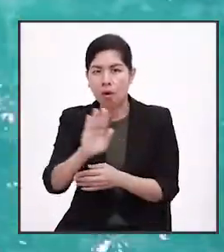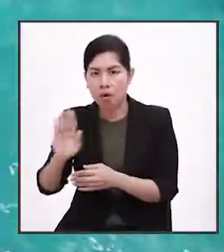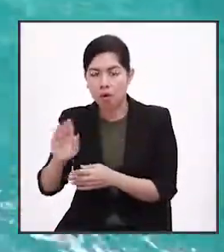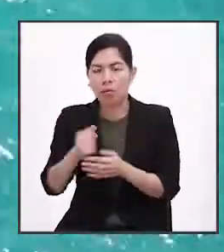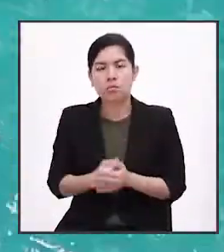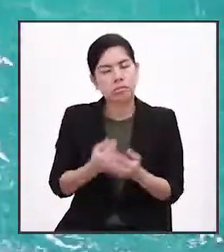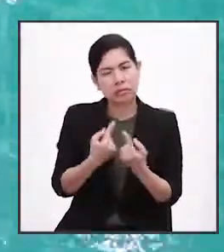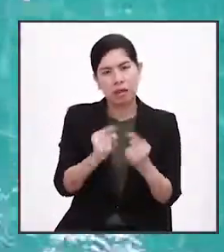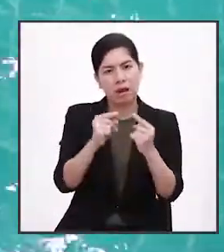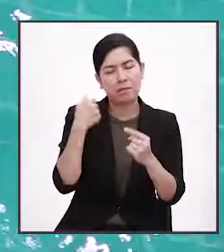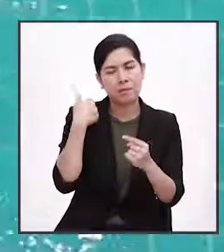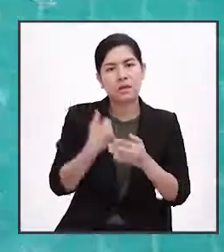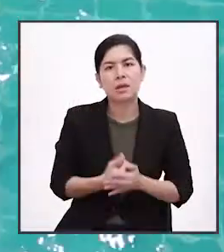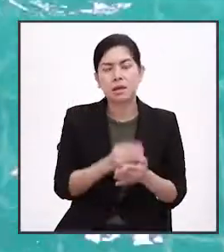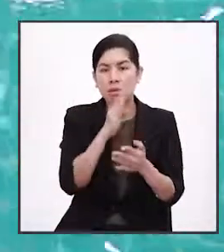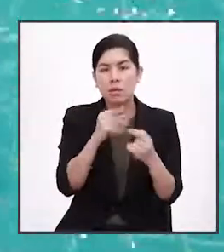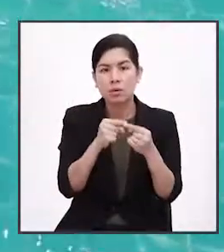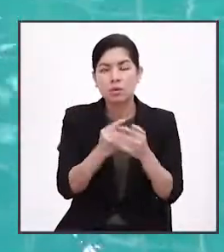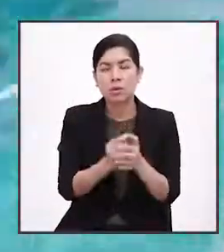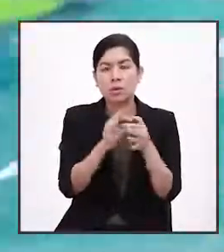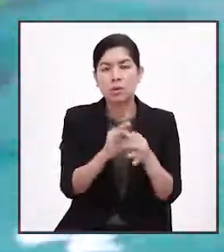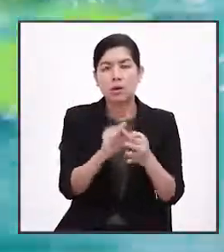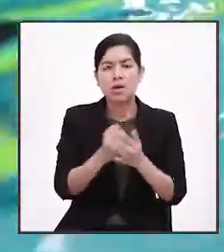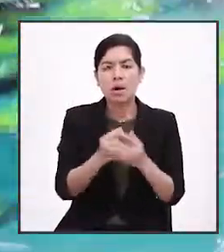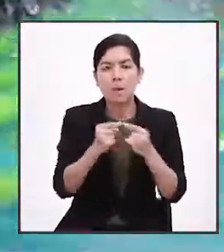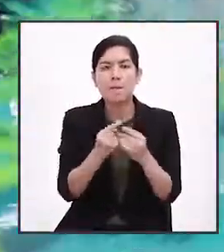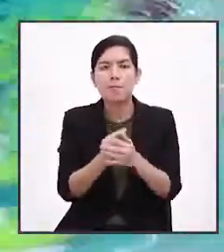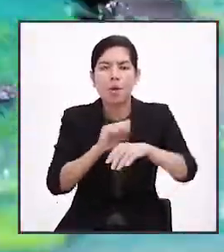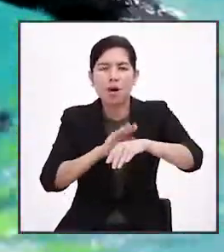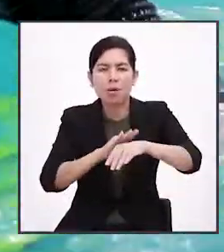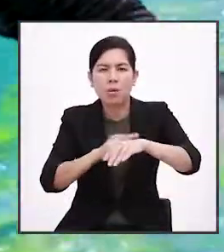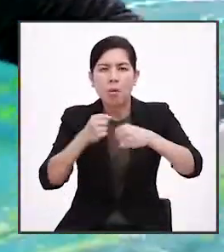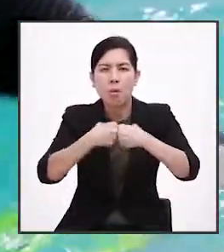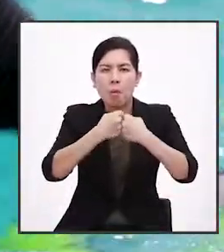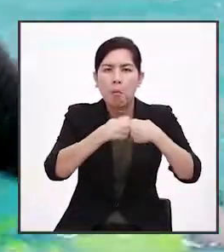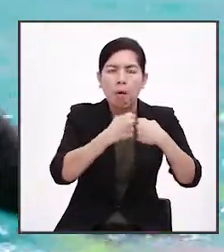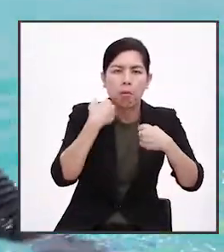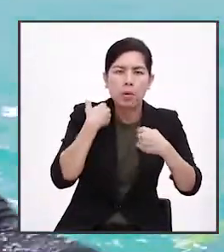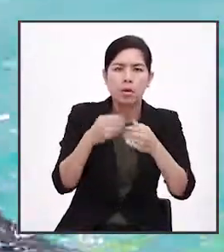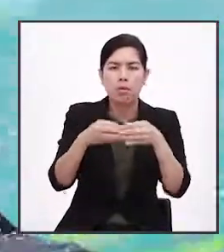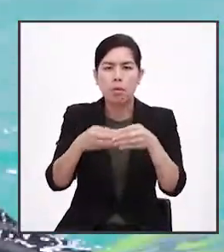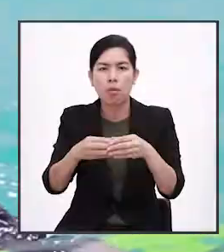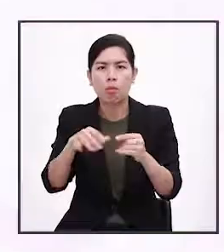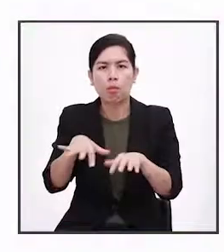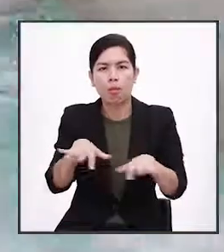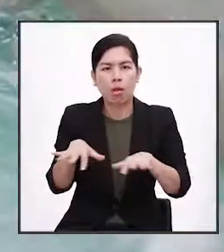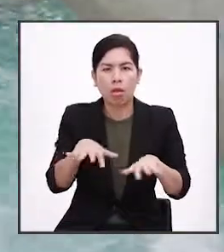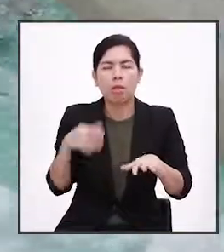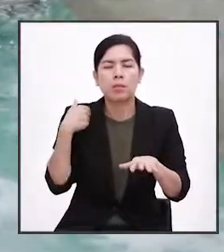แต่ละรายอาจจะฝึกไม่เหมือนกันเช่นผู้ป่วยเข่าเสื่อมฝึกแบบนึงผู้ป่วยพาร์กินสันอาจจะต้องฝึกแบบนึงแต่จะใช้พื้นที่บริเวณส่วนที่